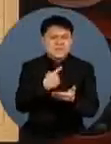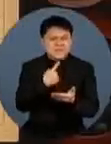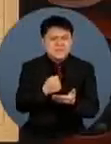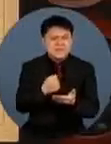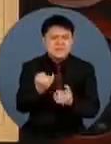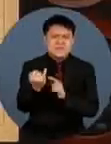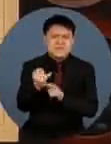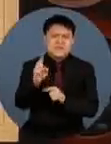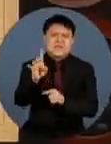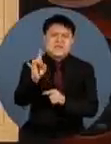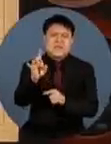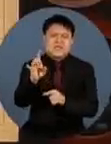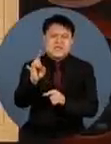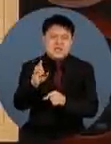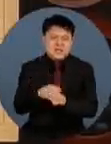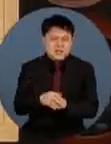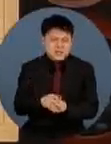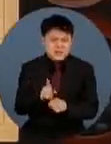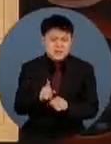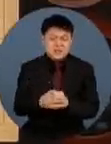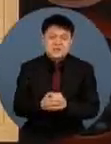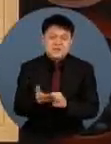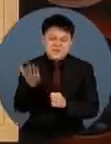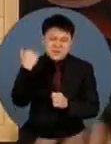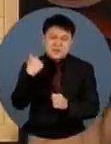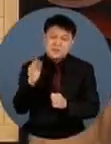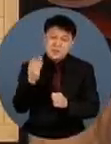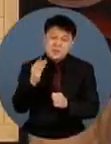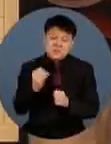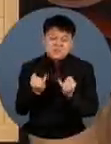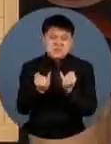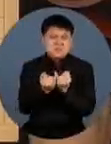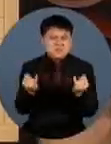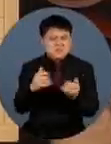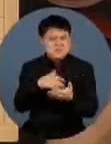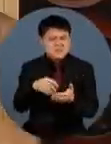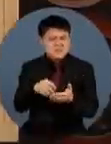조용숙 구단. 네. 3단입니다만. 네, 요즘엔 여류기사가 40명쯤 돼서